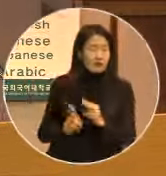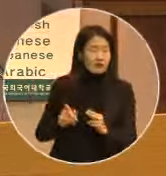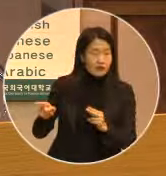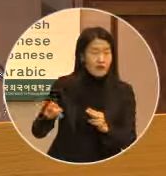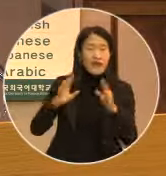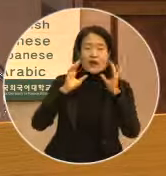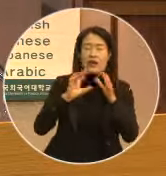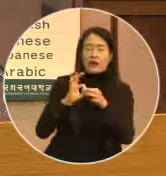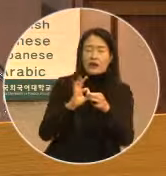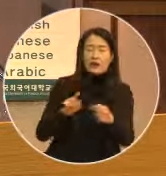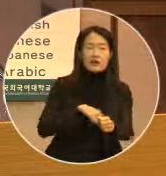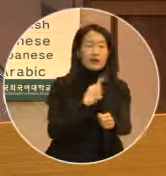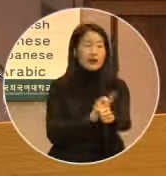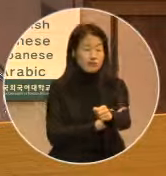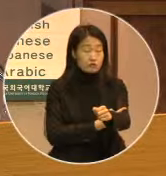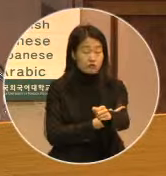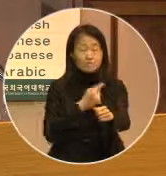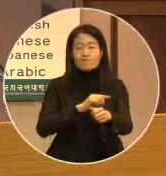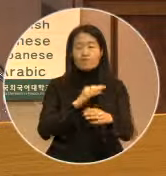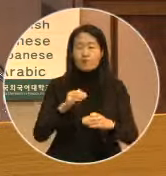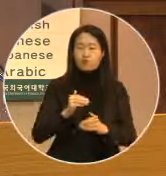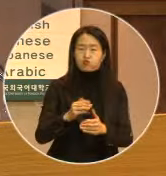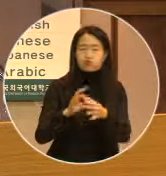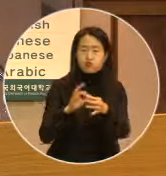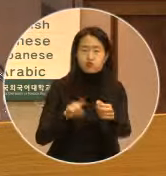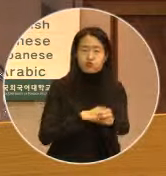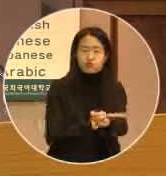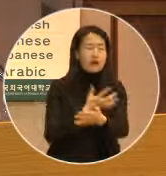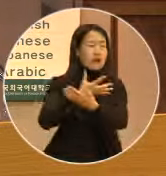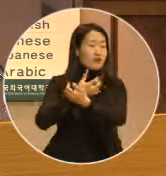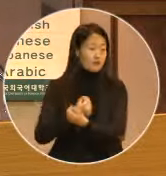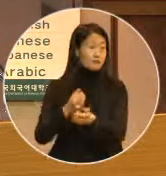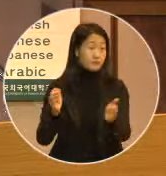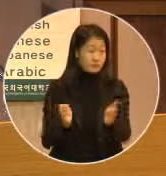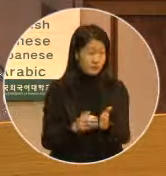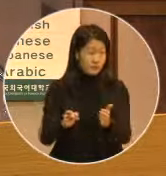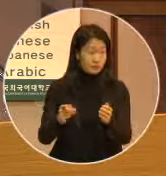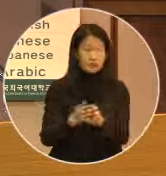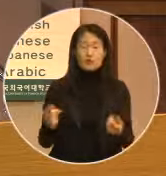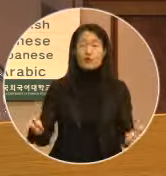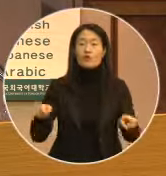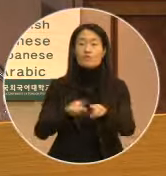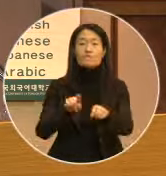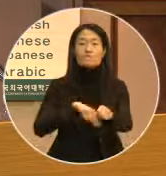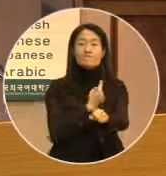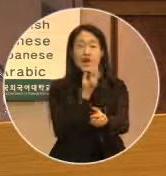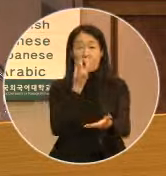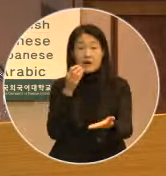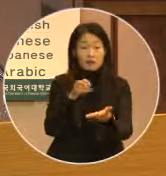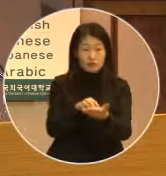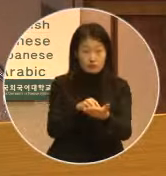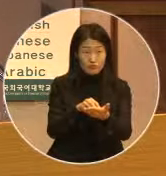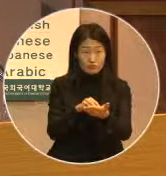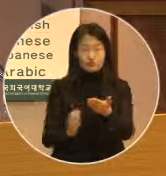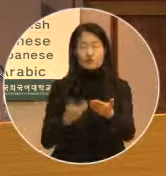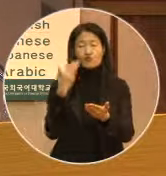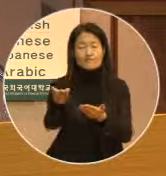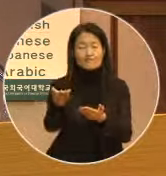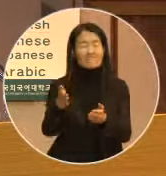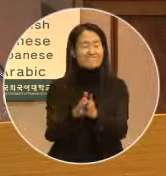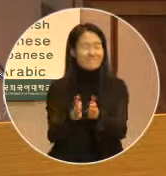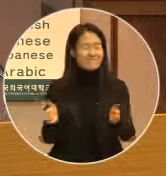종이영어교육 자격증 과정에 대해서 협약을 체결해서 공동 자격증을 부여할 수 있게 되었습니다.